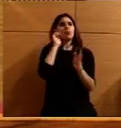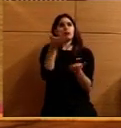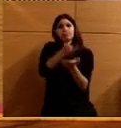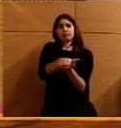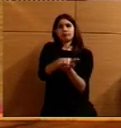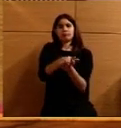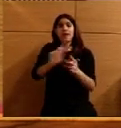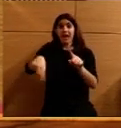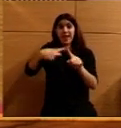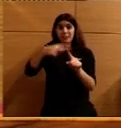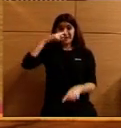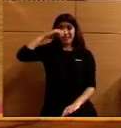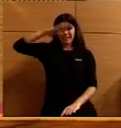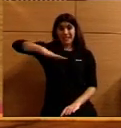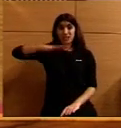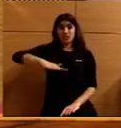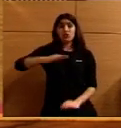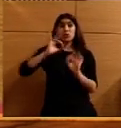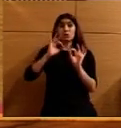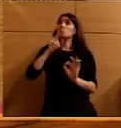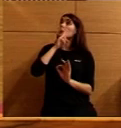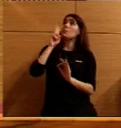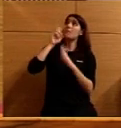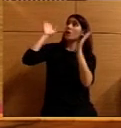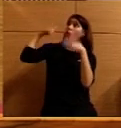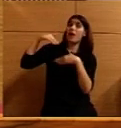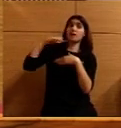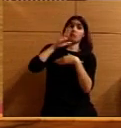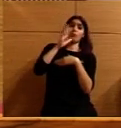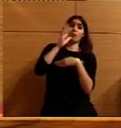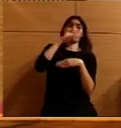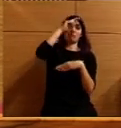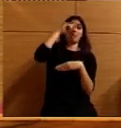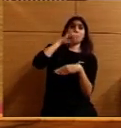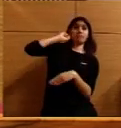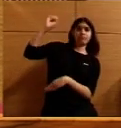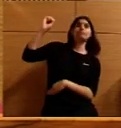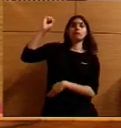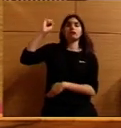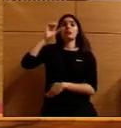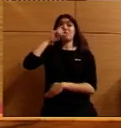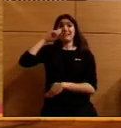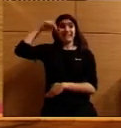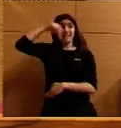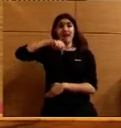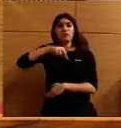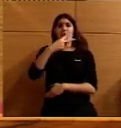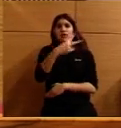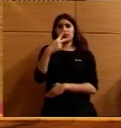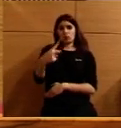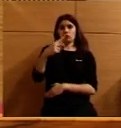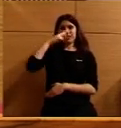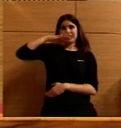A més, el nombre de menors orfes per violència masclista a Espanya, en el que portem d'any, és de